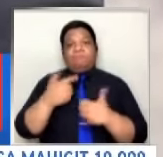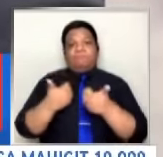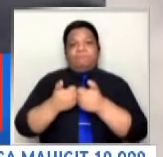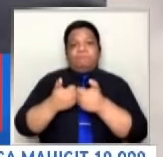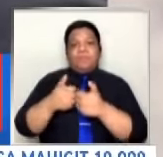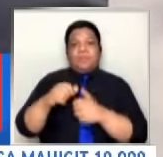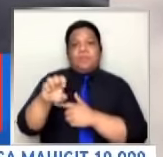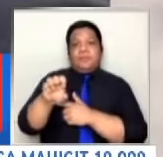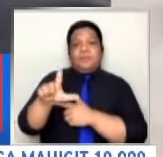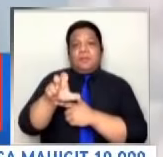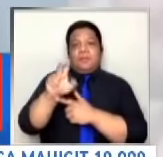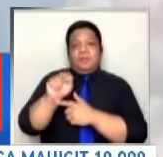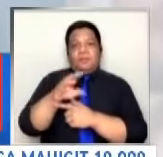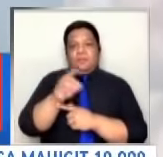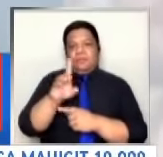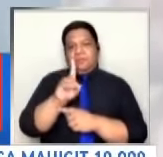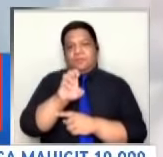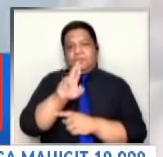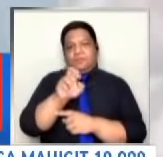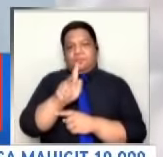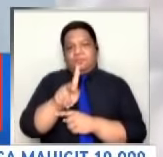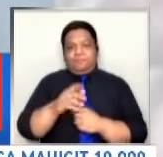Adarna.